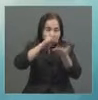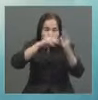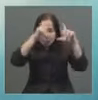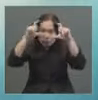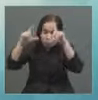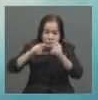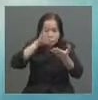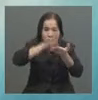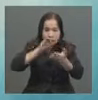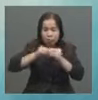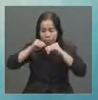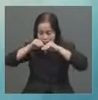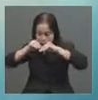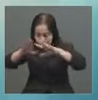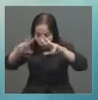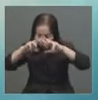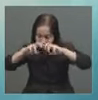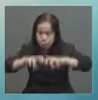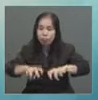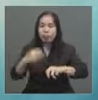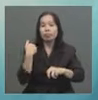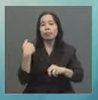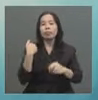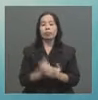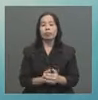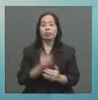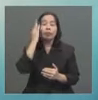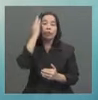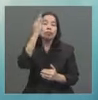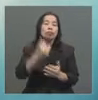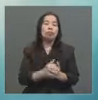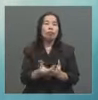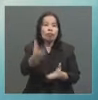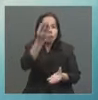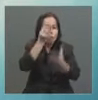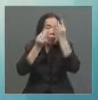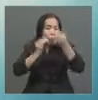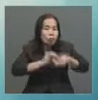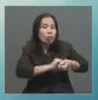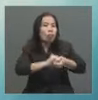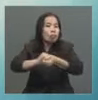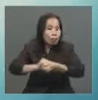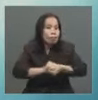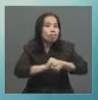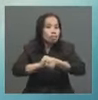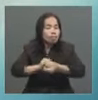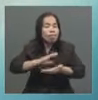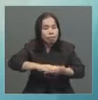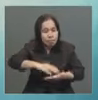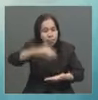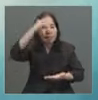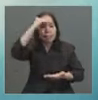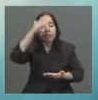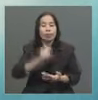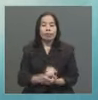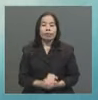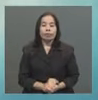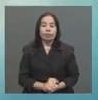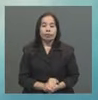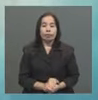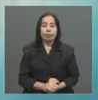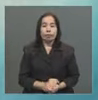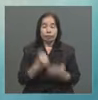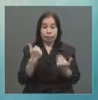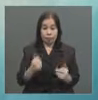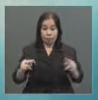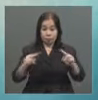ำเป็นการวิเคราะห์ต่อแล้วกันนะครับในสถานการณ์ต่างๆเราจะได้เรียนรู้ร่วมกันมาดูในเรื่องของการที่กระทรวง